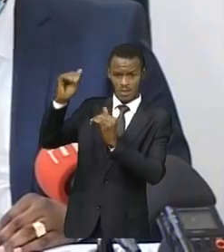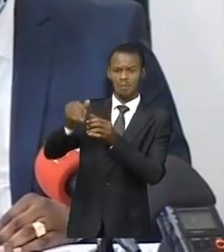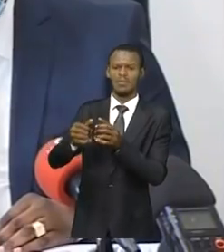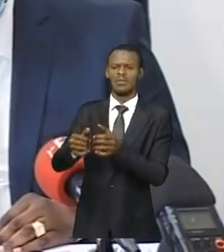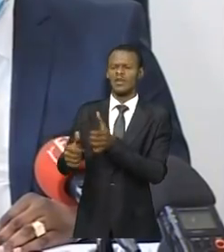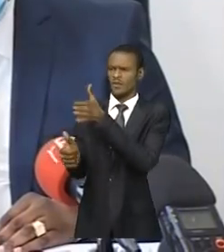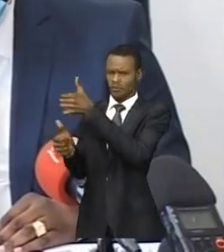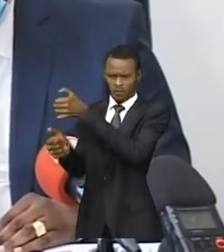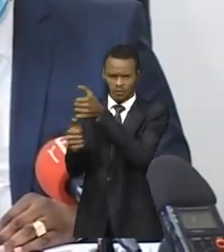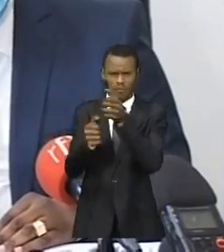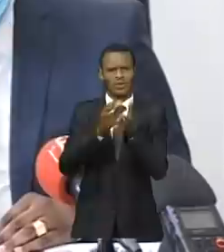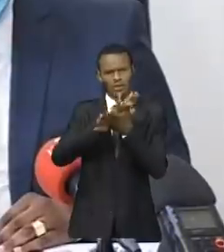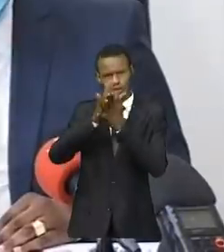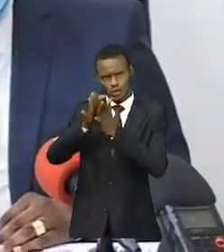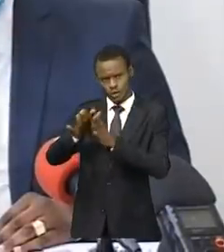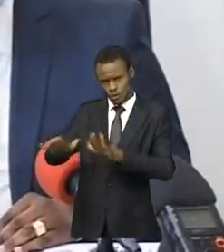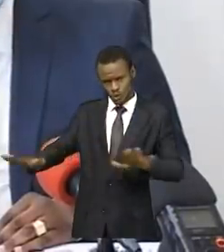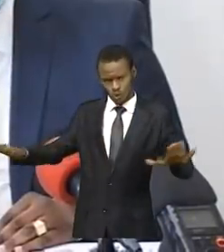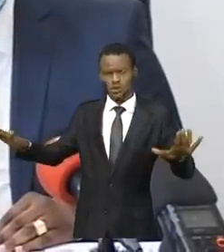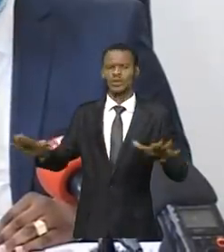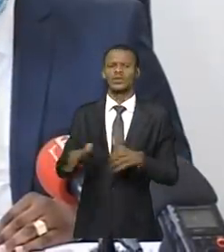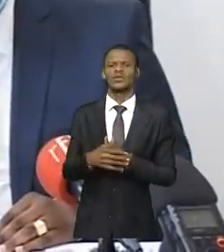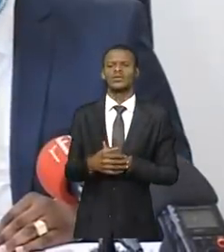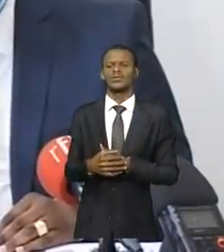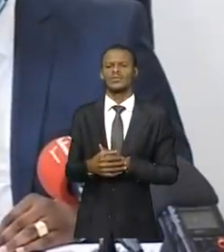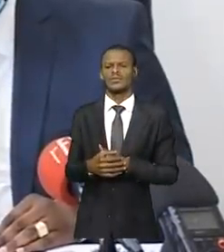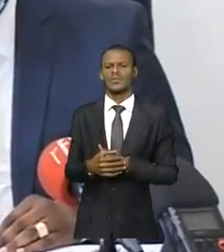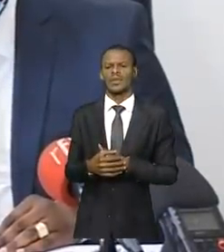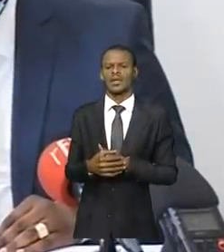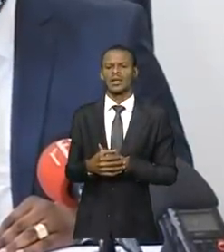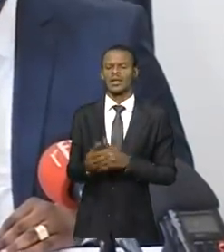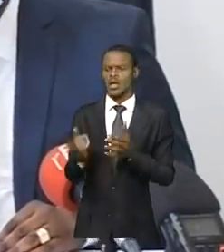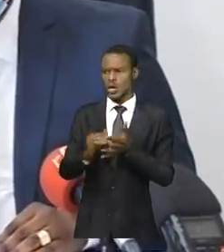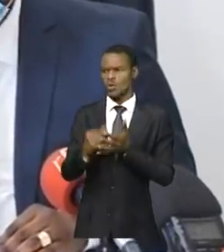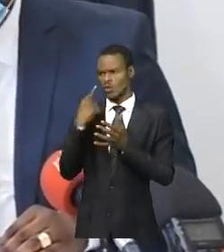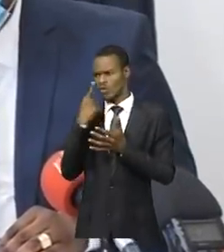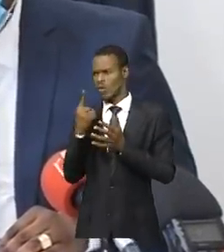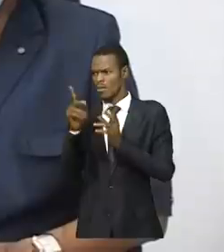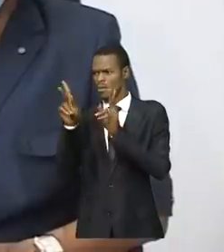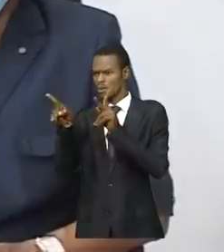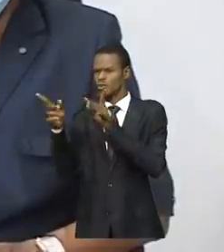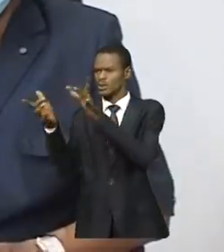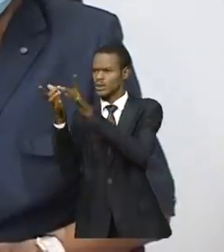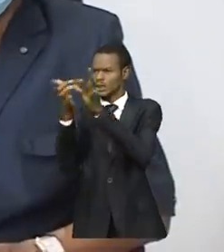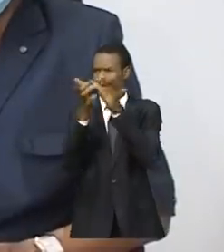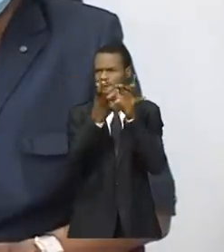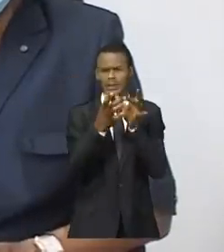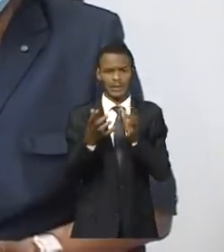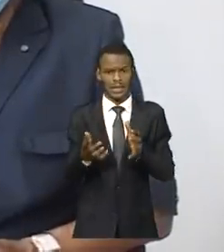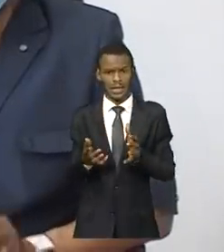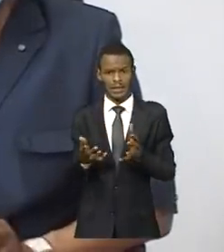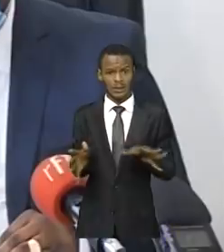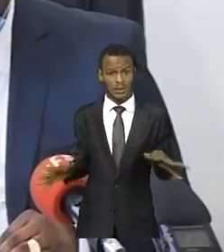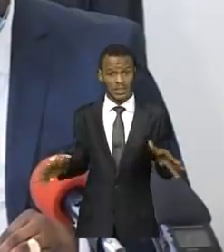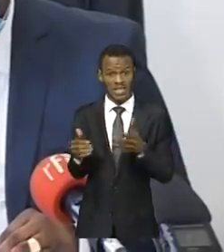investigations de tous les cas confirmés et l'identification de tous les contacts à suivre. L'obligation d'un